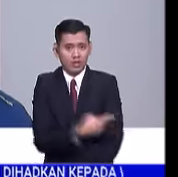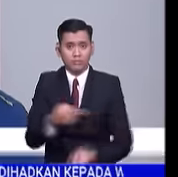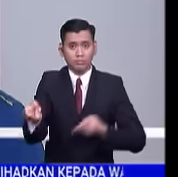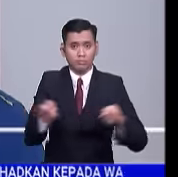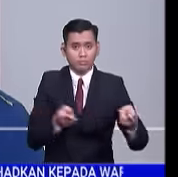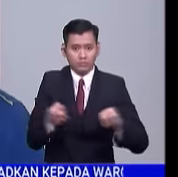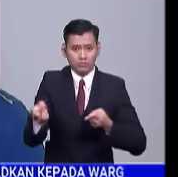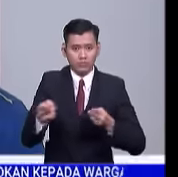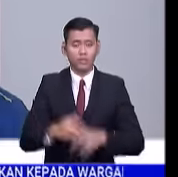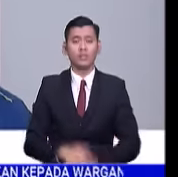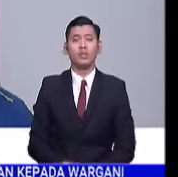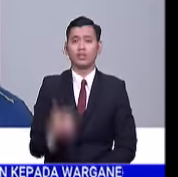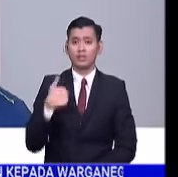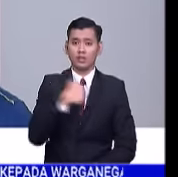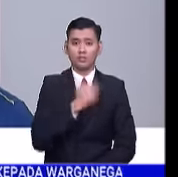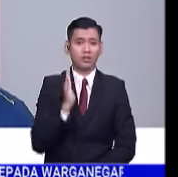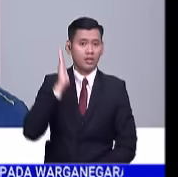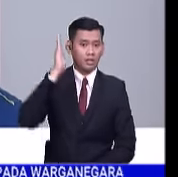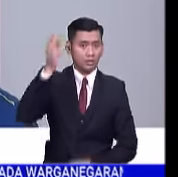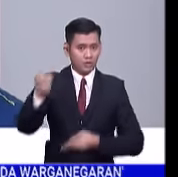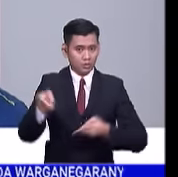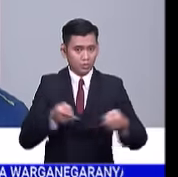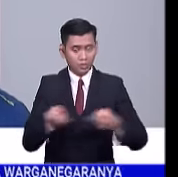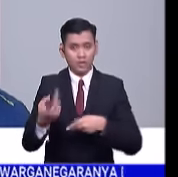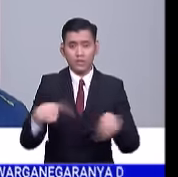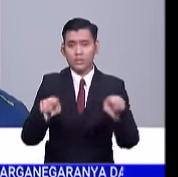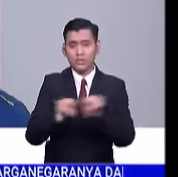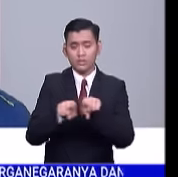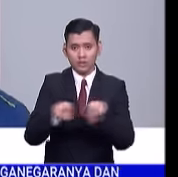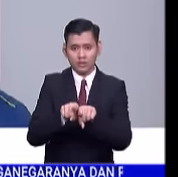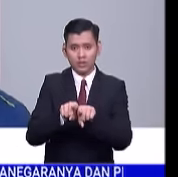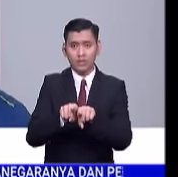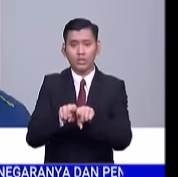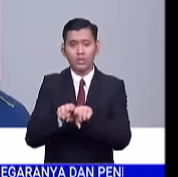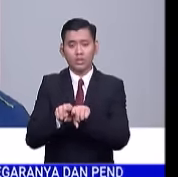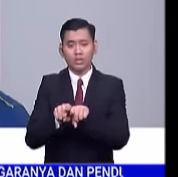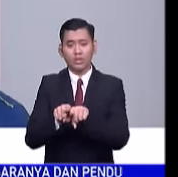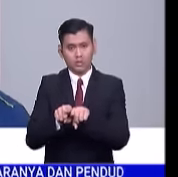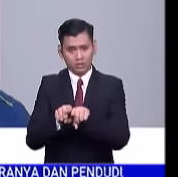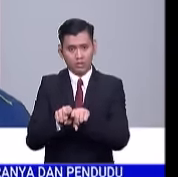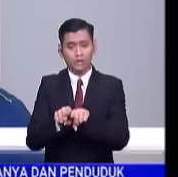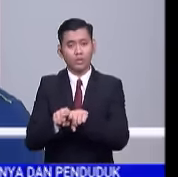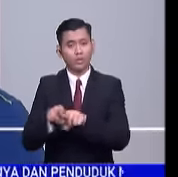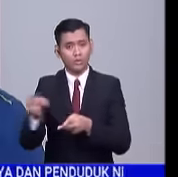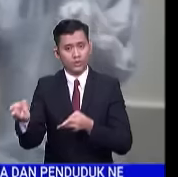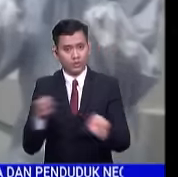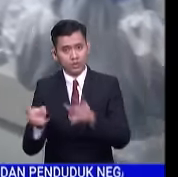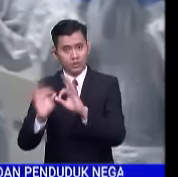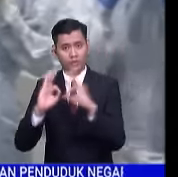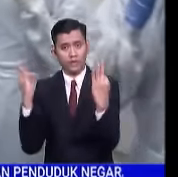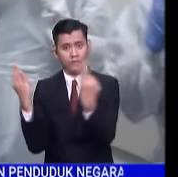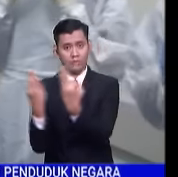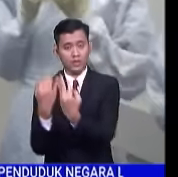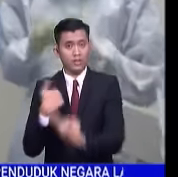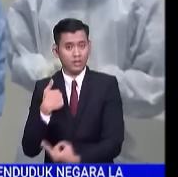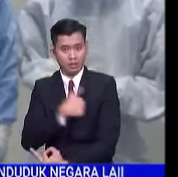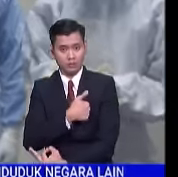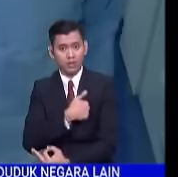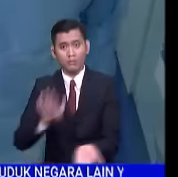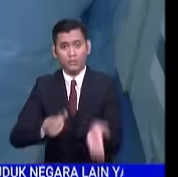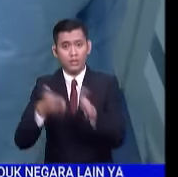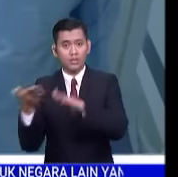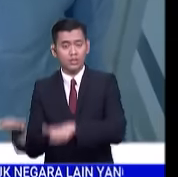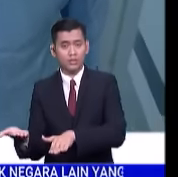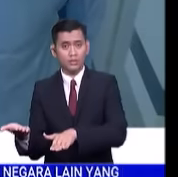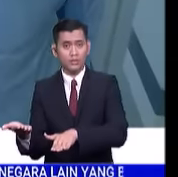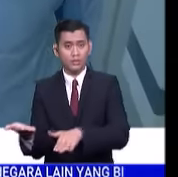Kami akan uruskan seperti mana kami menguruskan ahli keluarga kami sendiri. Jadi waris walaupun